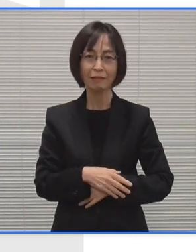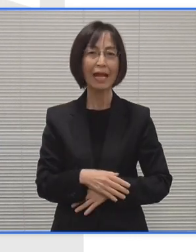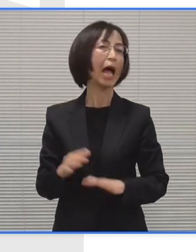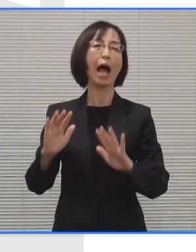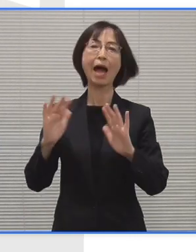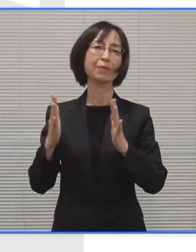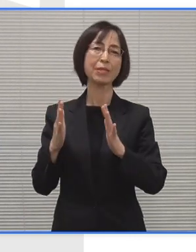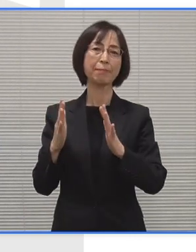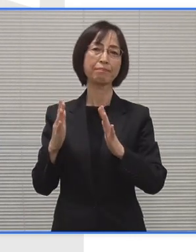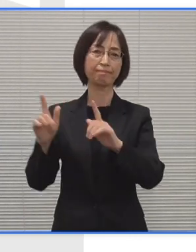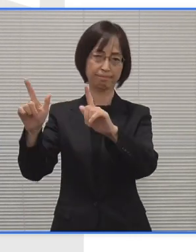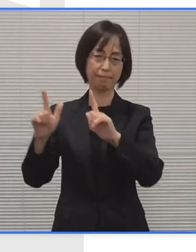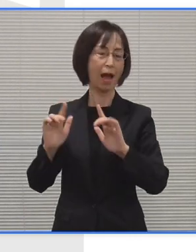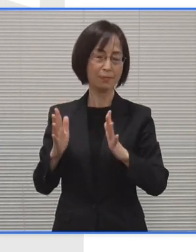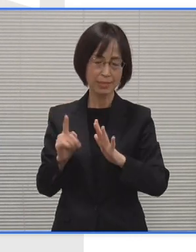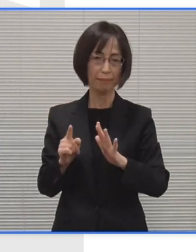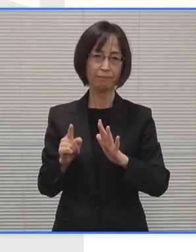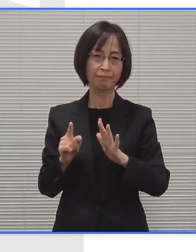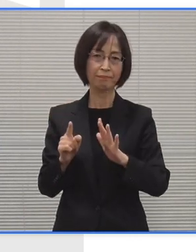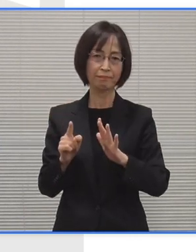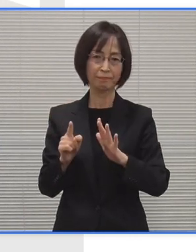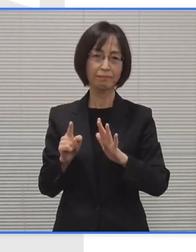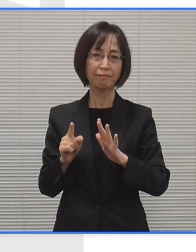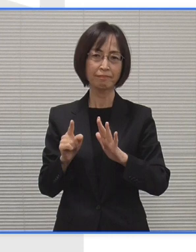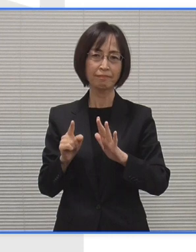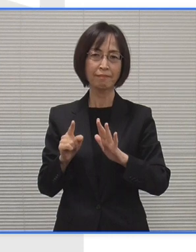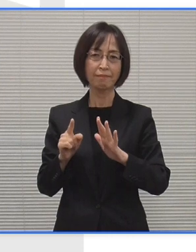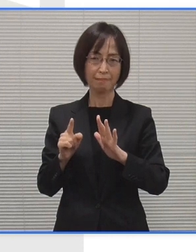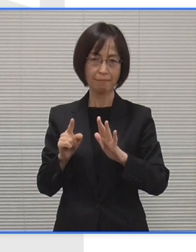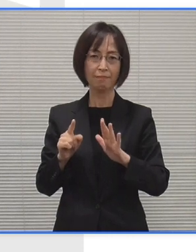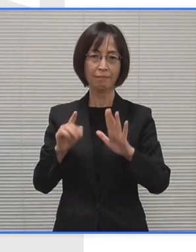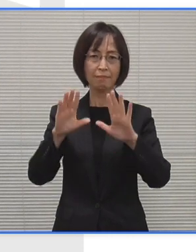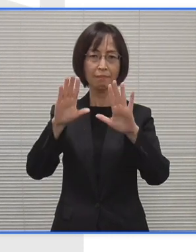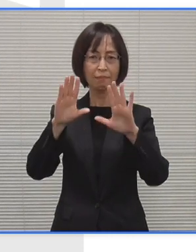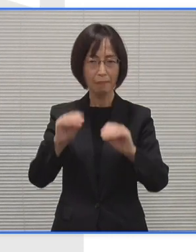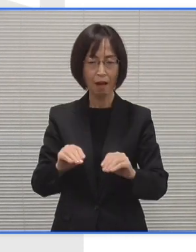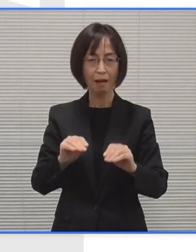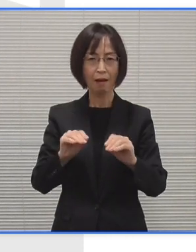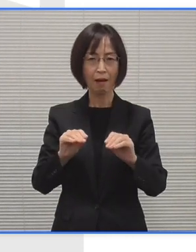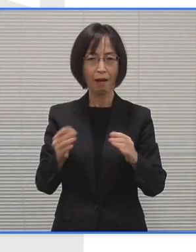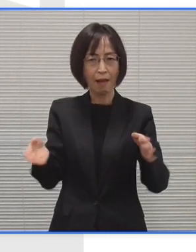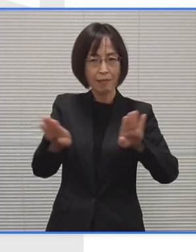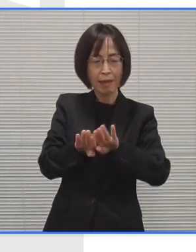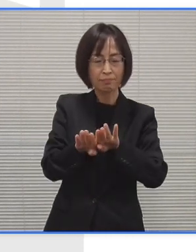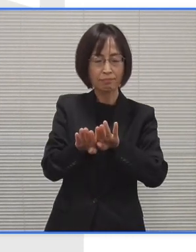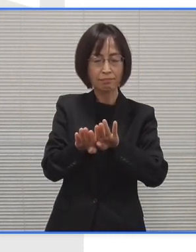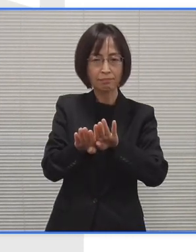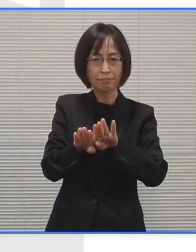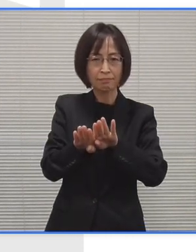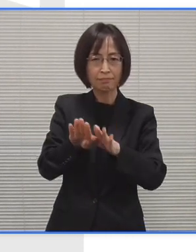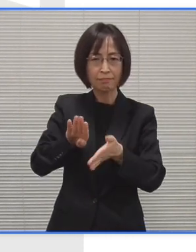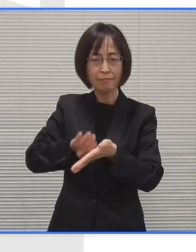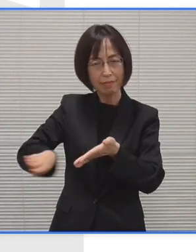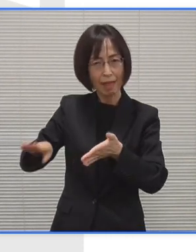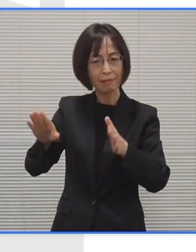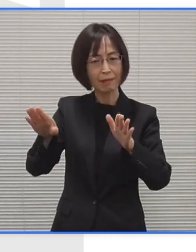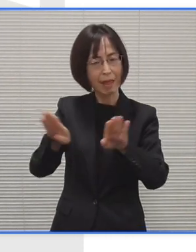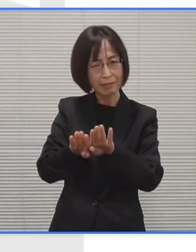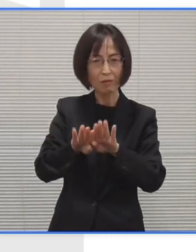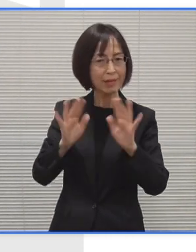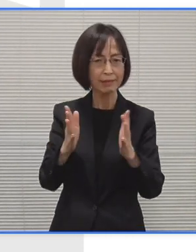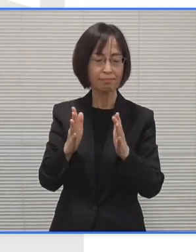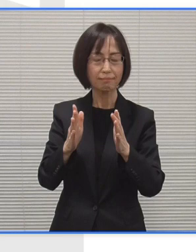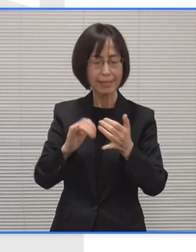んと、撤退や、閉店っていうのは そういう気持ち、いやそれはもうしません、お約束し